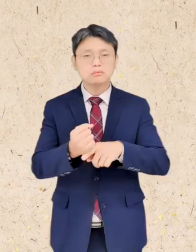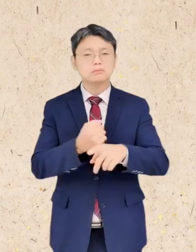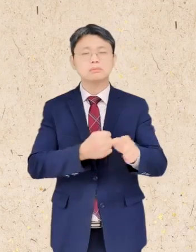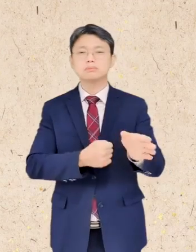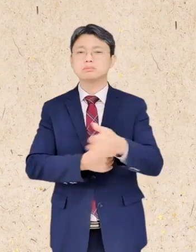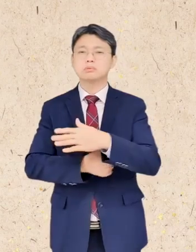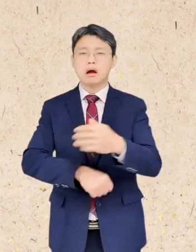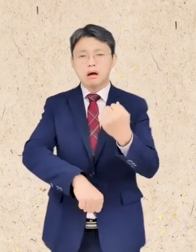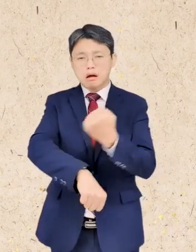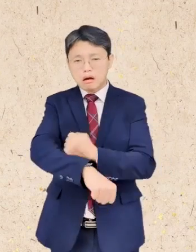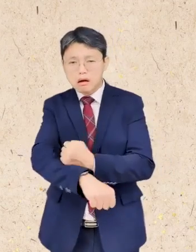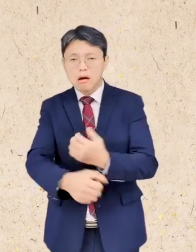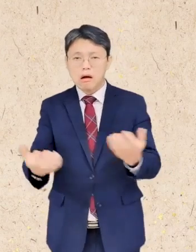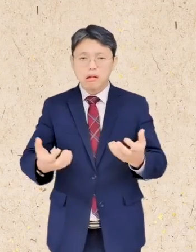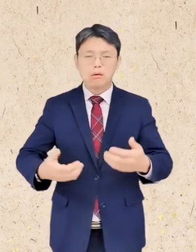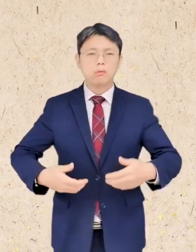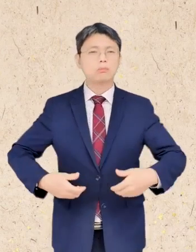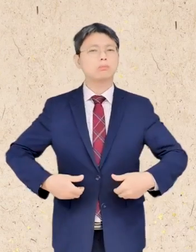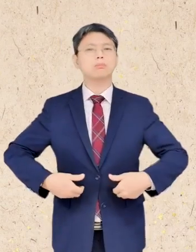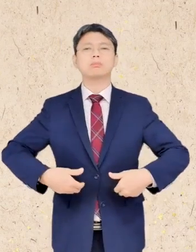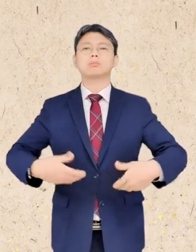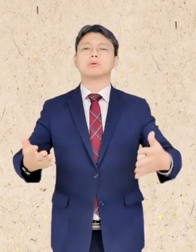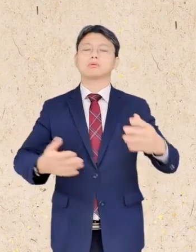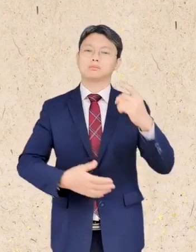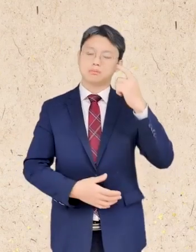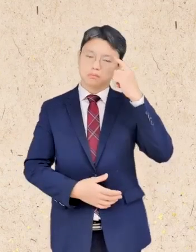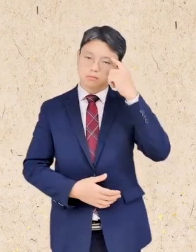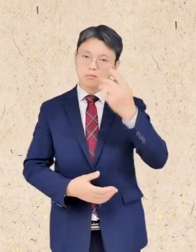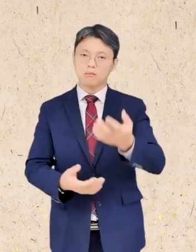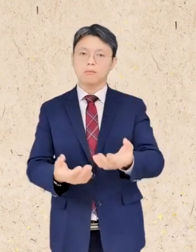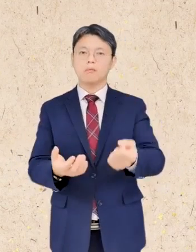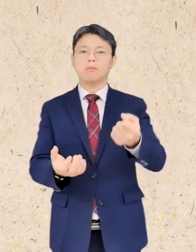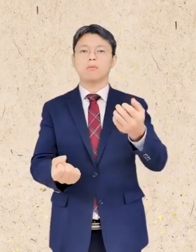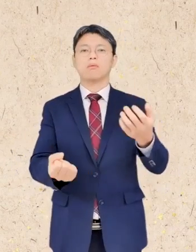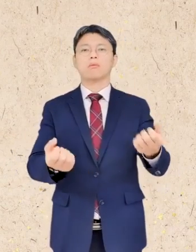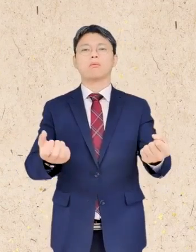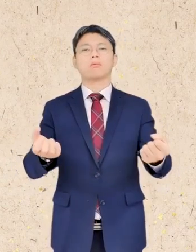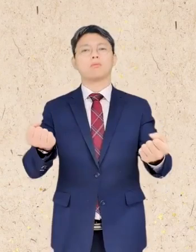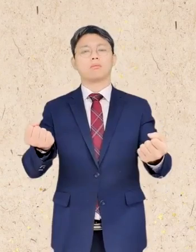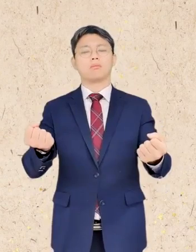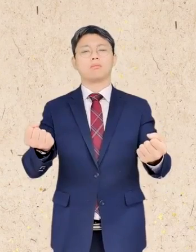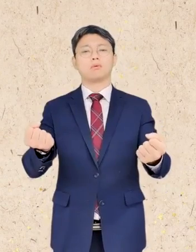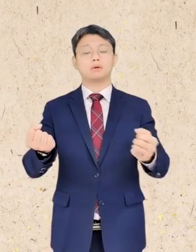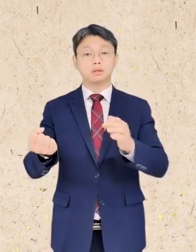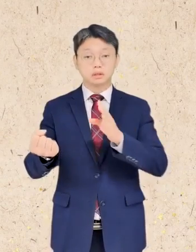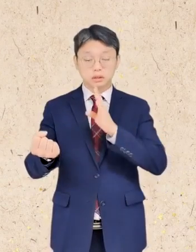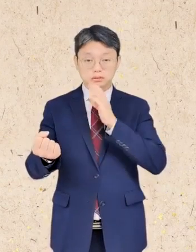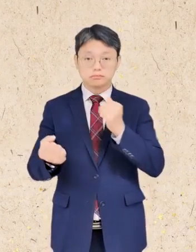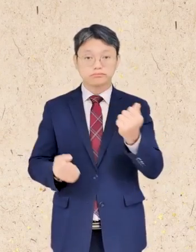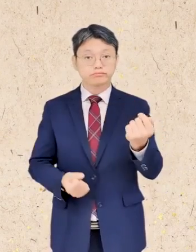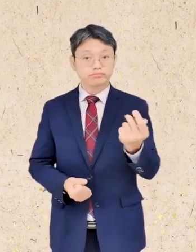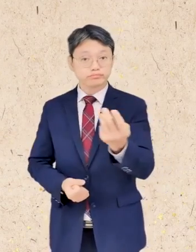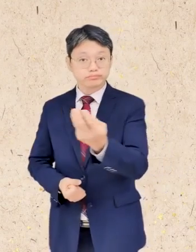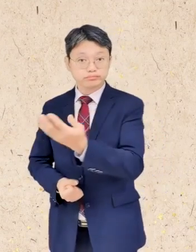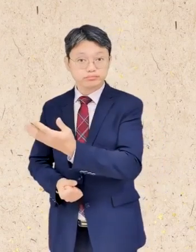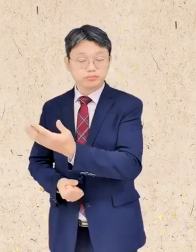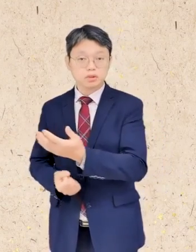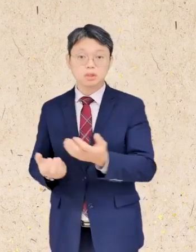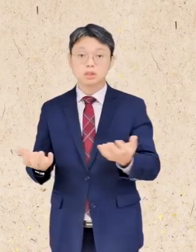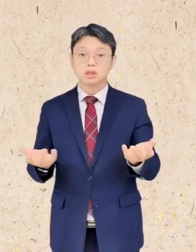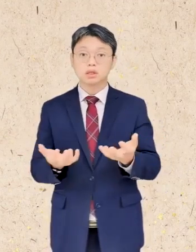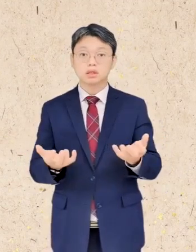것이고 그래서 지금 굳이 수고할 필요가 없다라는 생각을 그들 가운데 가졌던 것이죠. 실제로 일부